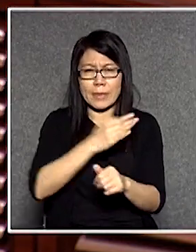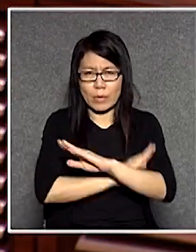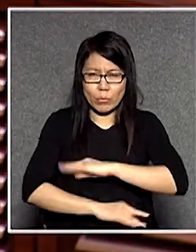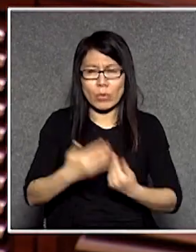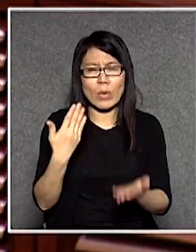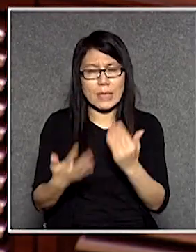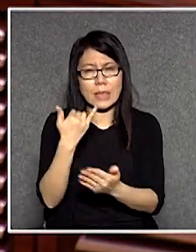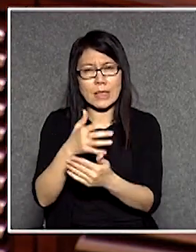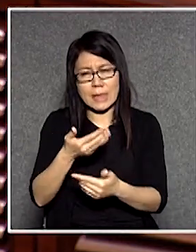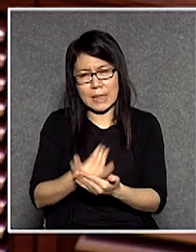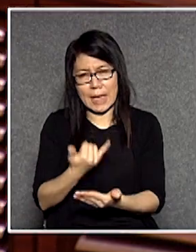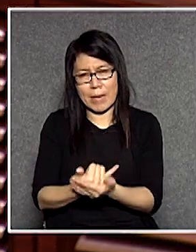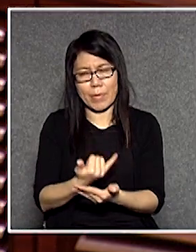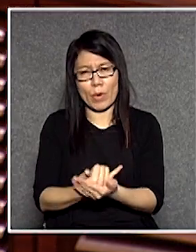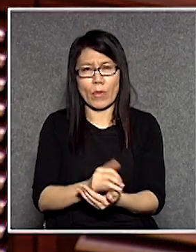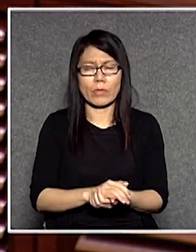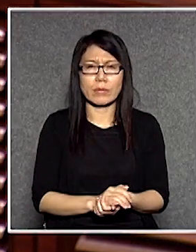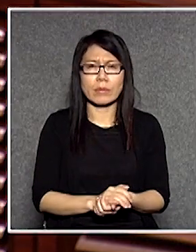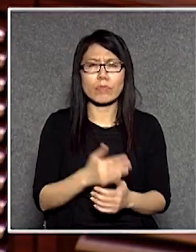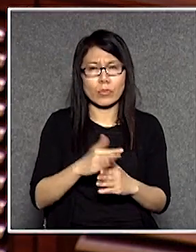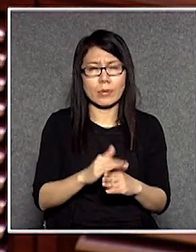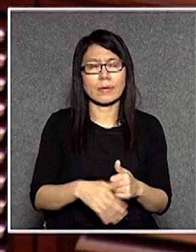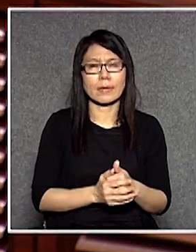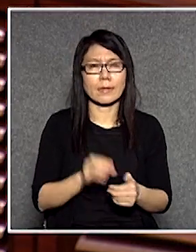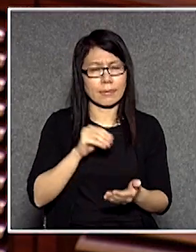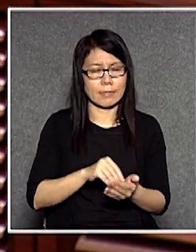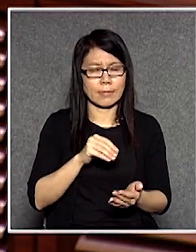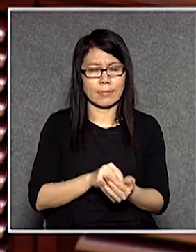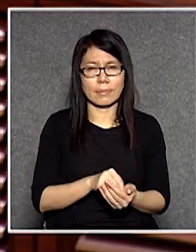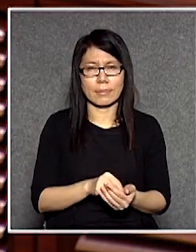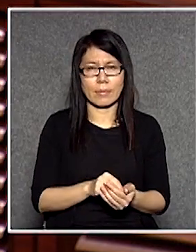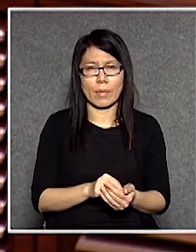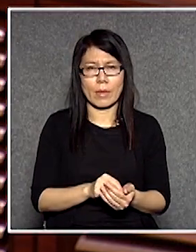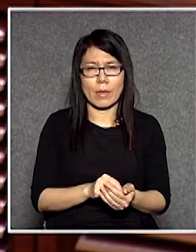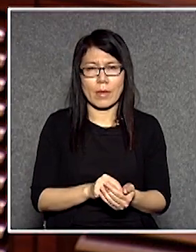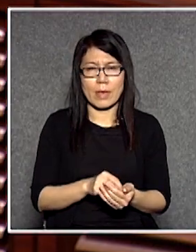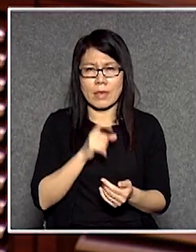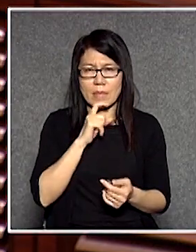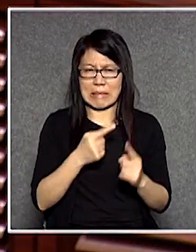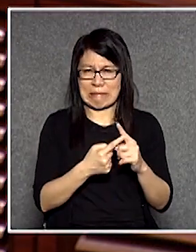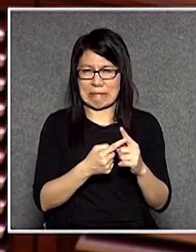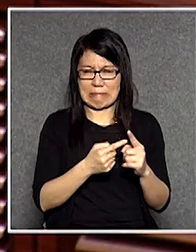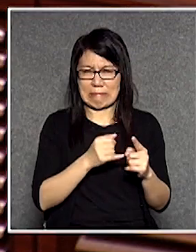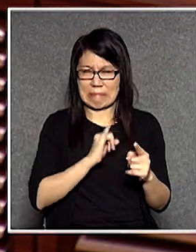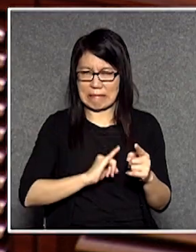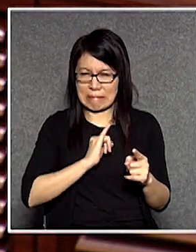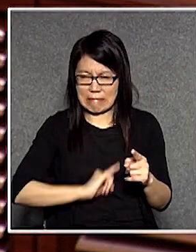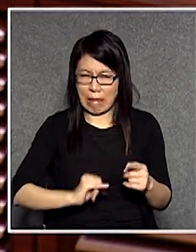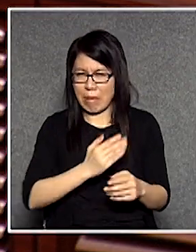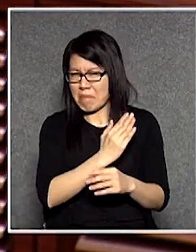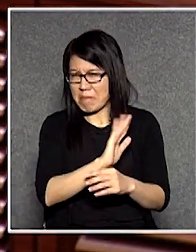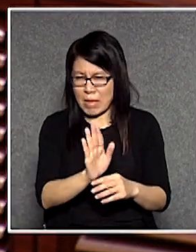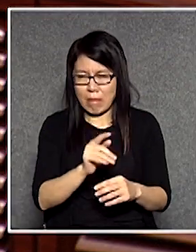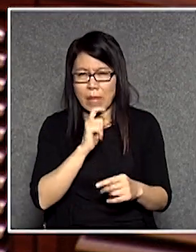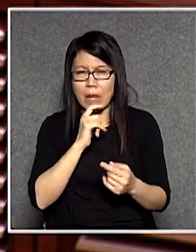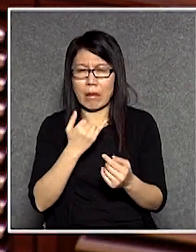職，所以我們是絕對不會被這些缺乏人性、不顧民生、不合邏輯